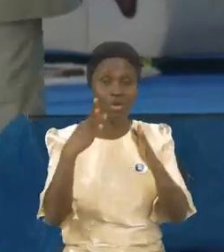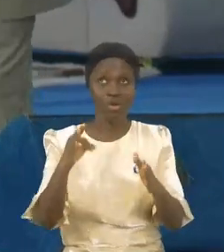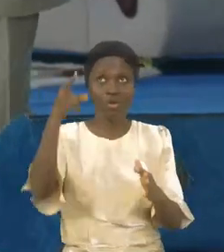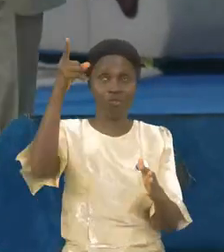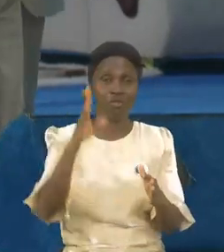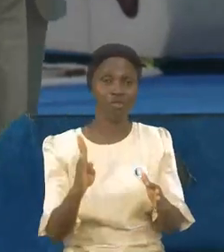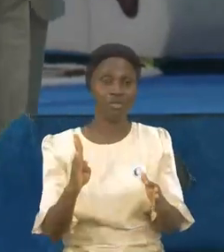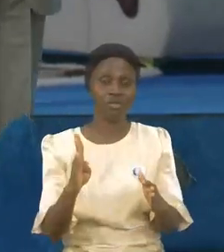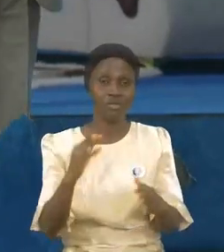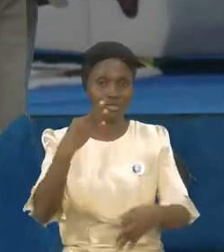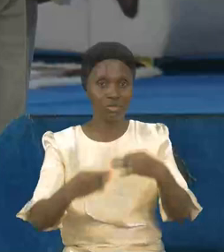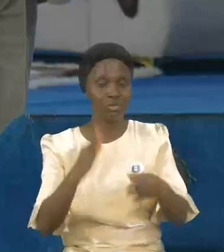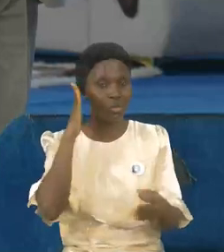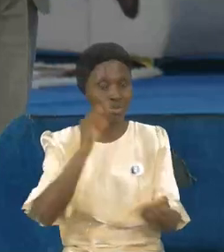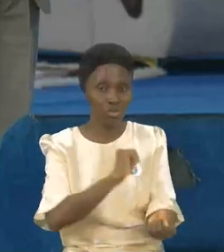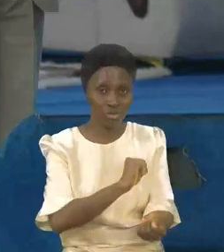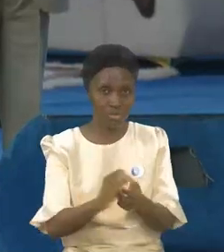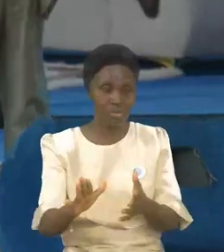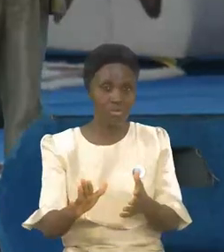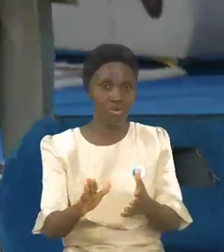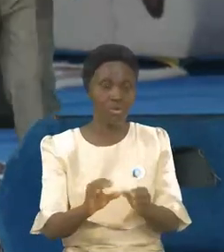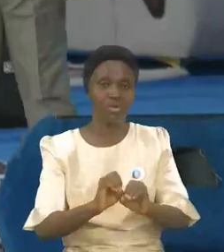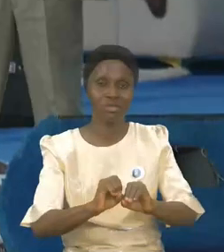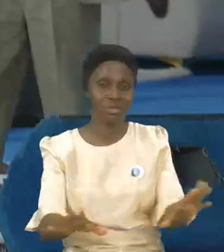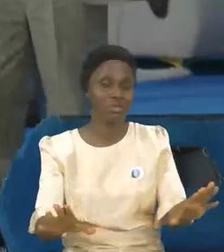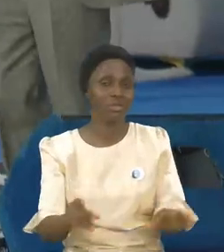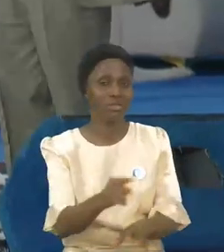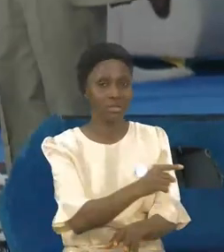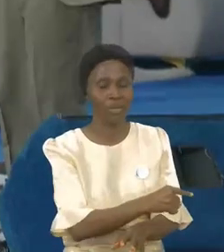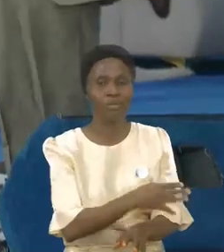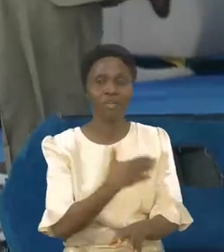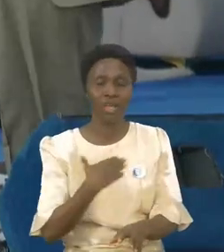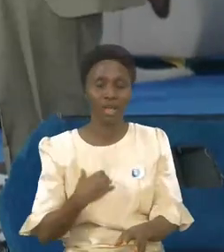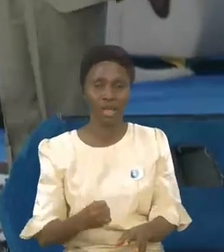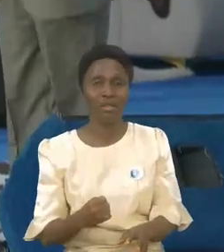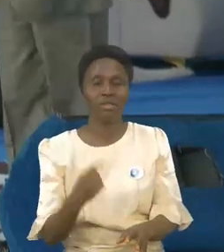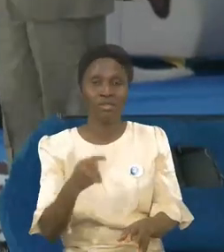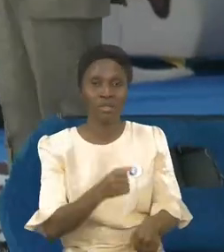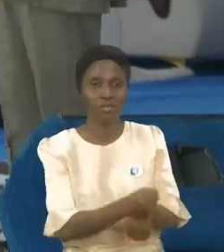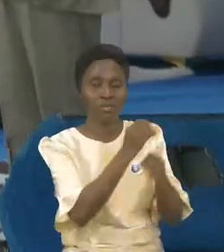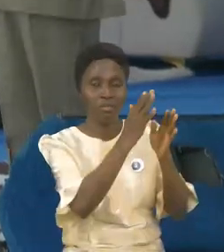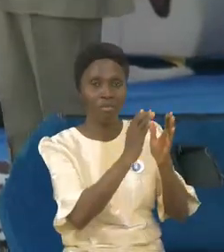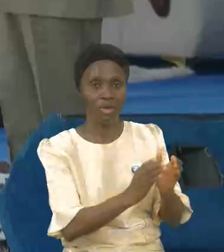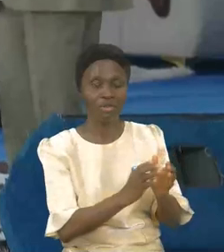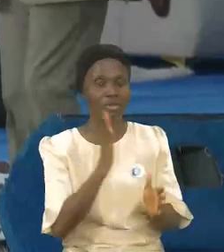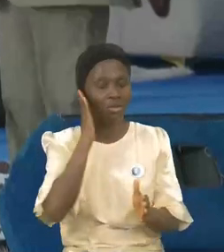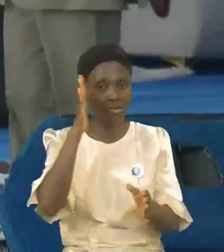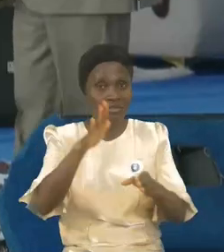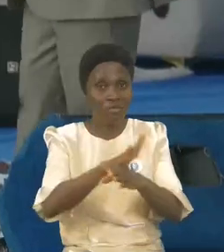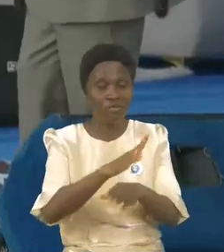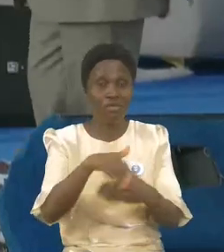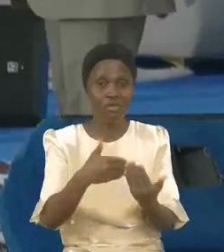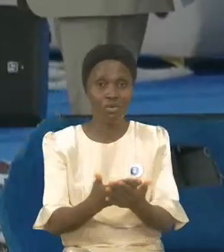d'argile, comme le vent du jugement de Dieu va les disperser et ils ne seront plus. Et la pierre maintenant va devenir